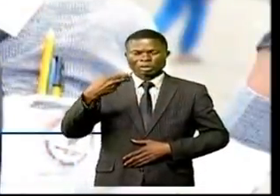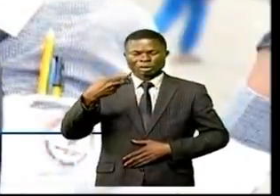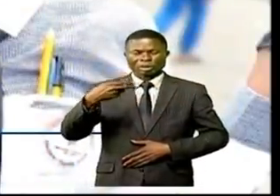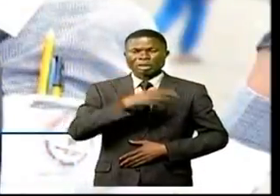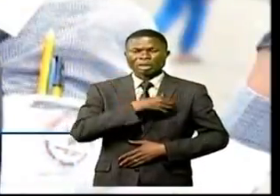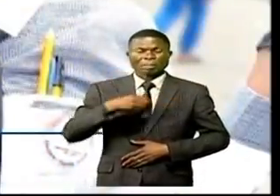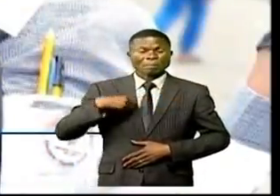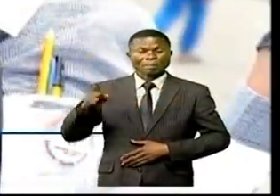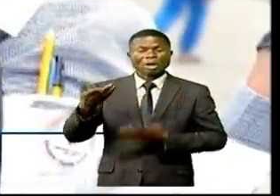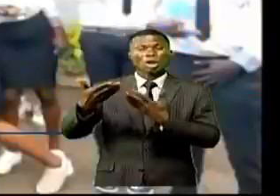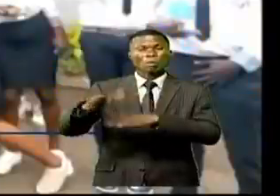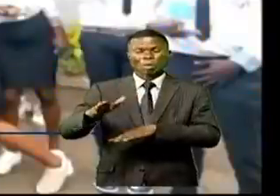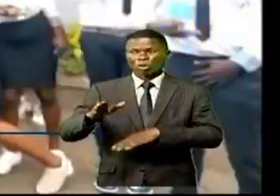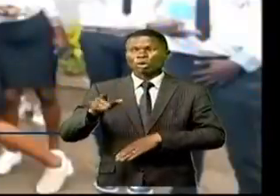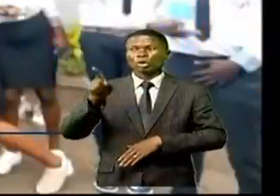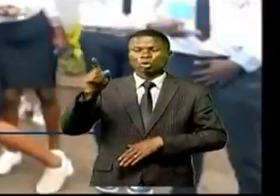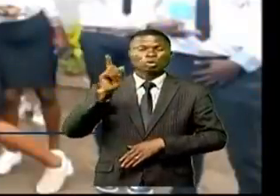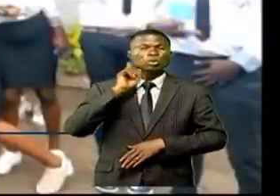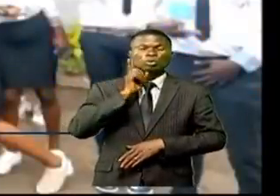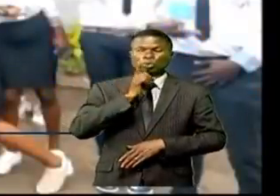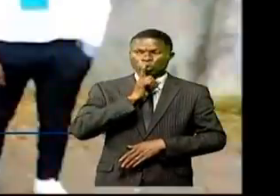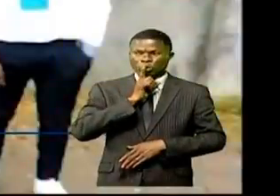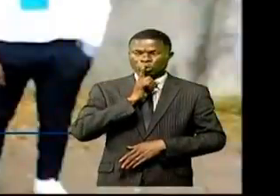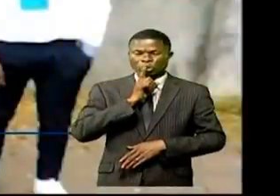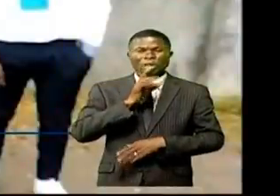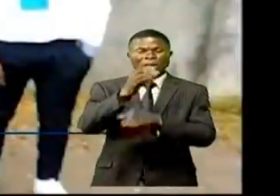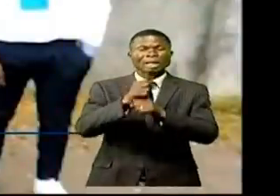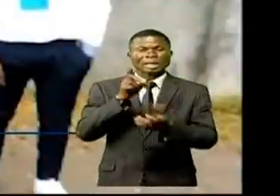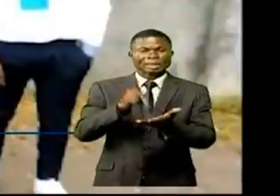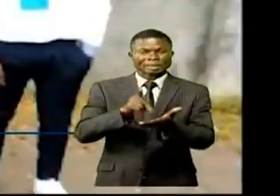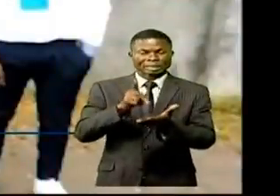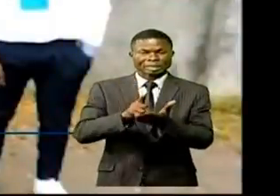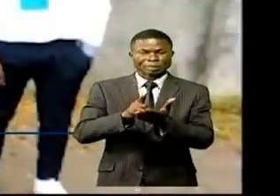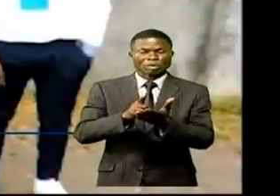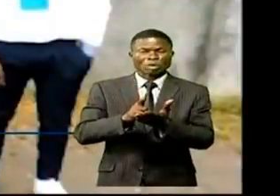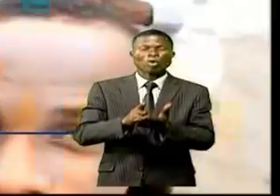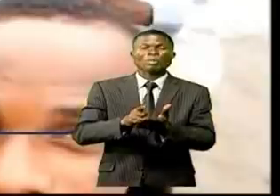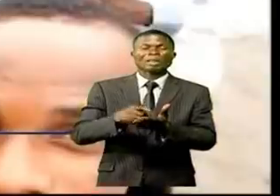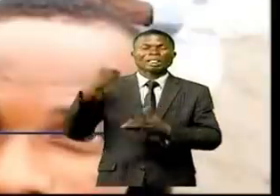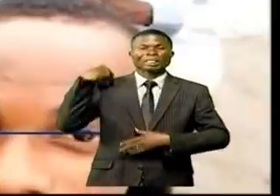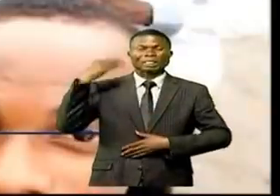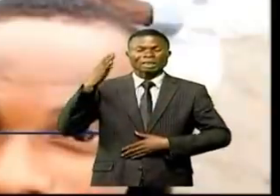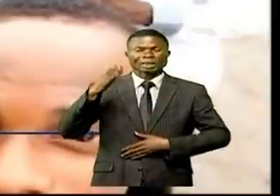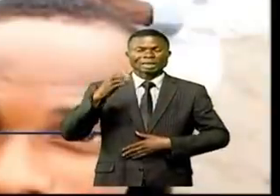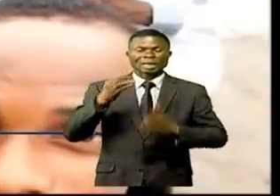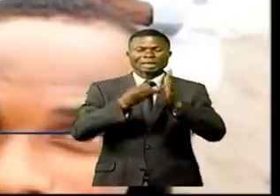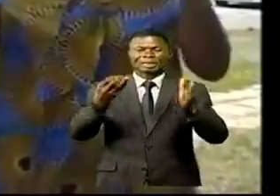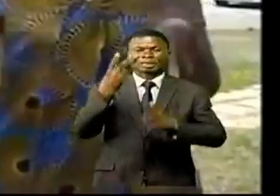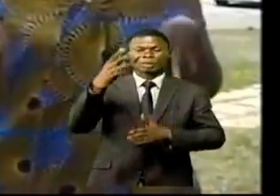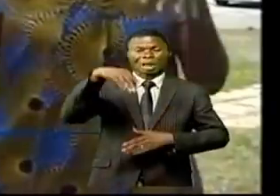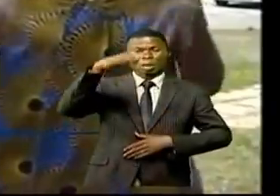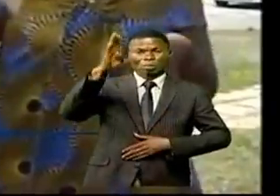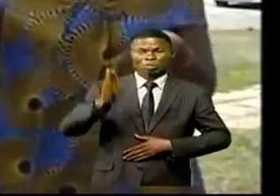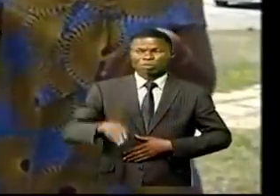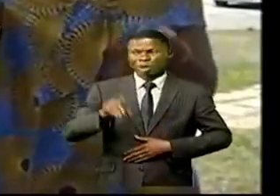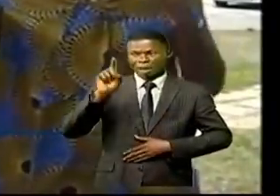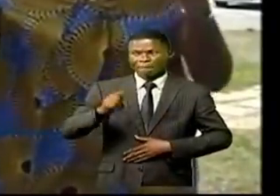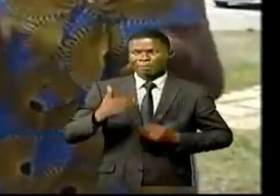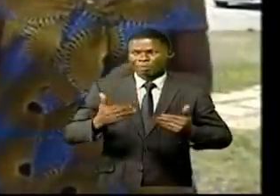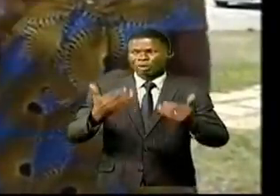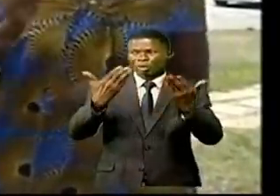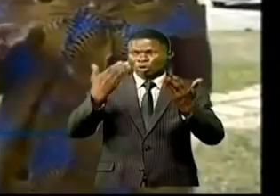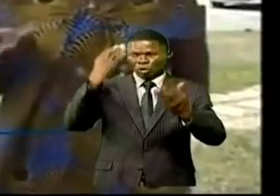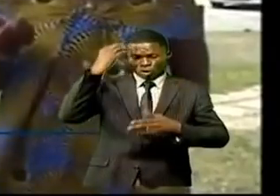sourd de muette de son état, détentrice d'un diplôme d'état en pédagogie avec 72% qui ne jure que de poursuivre ses